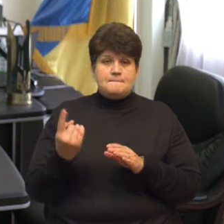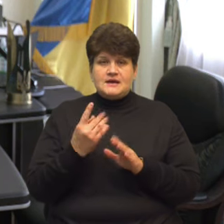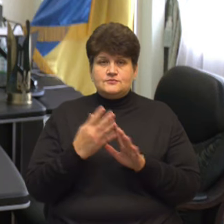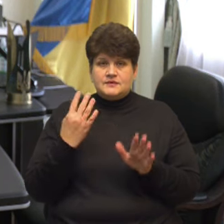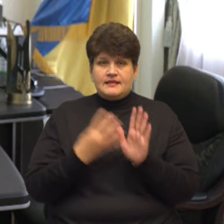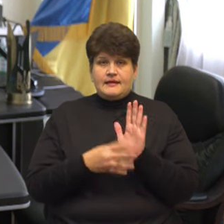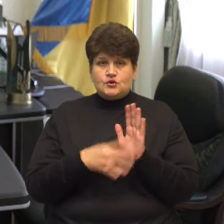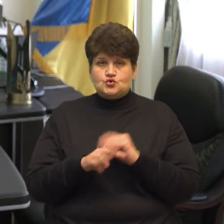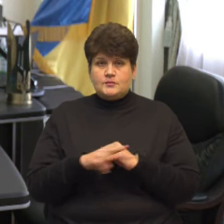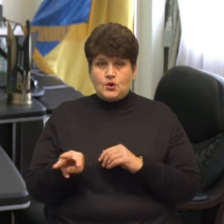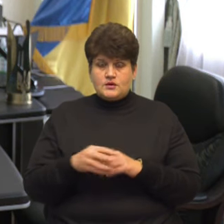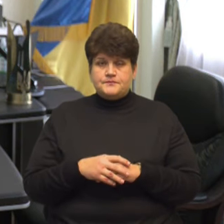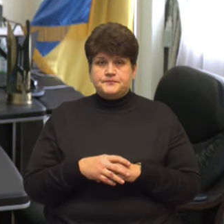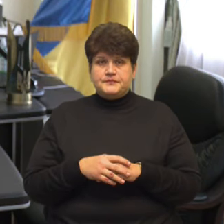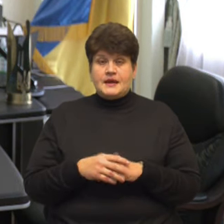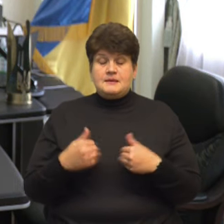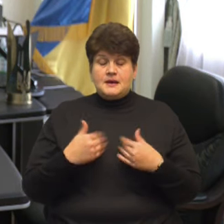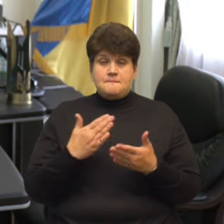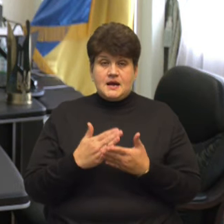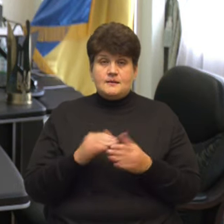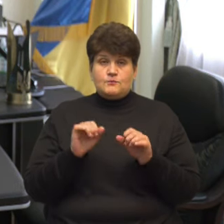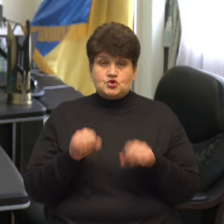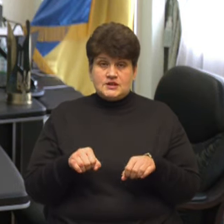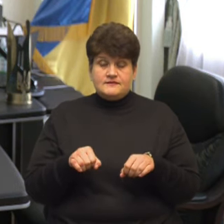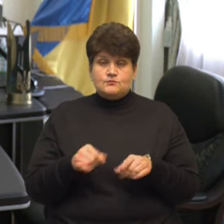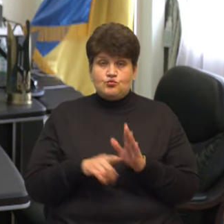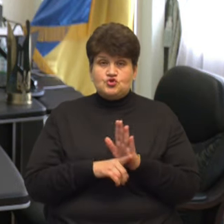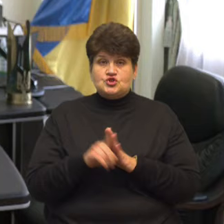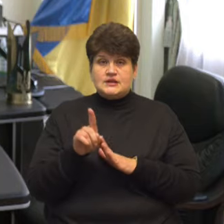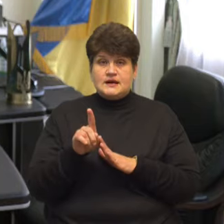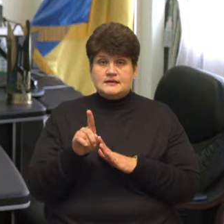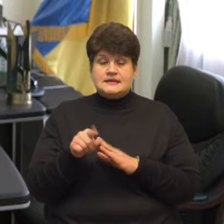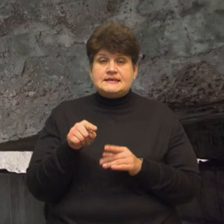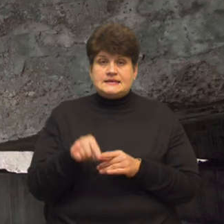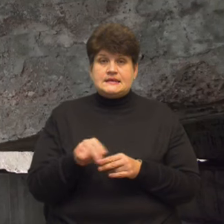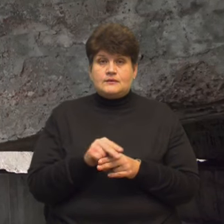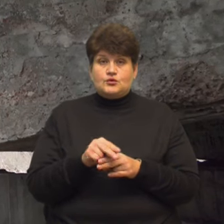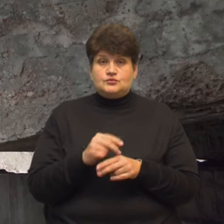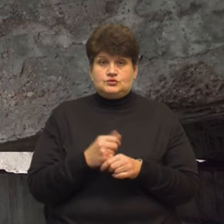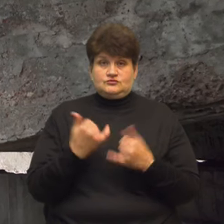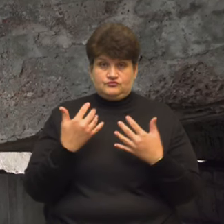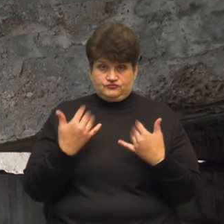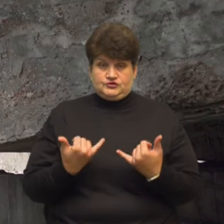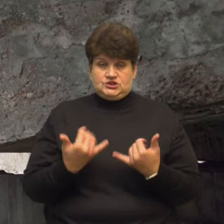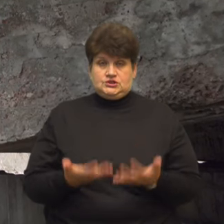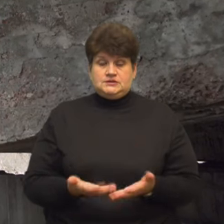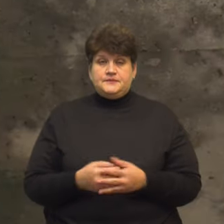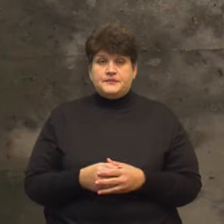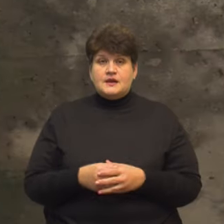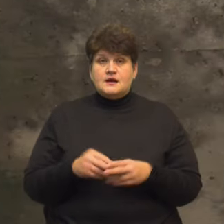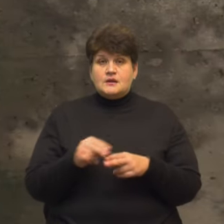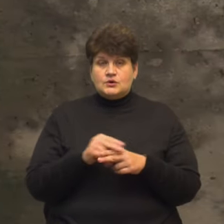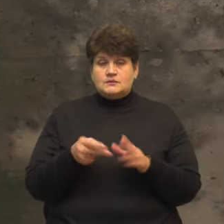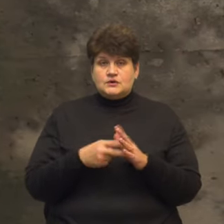900 млн і ми маємо можливість починати і розпочинати ті ремонти уже роботи з реконструкції моста планують